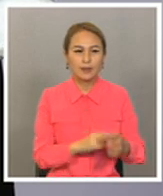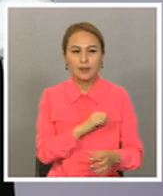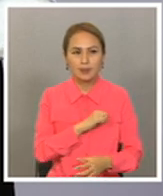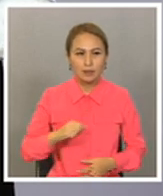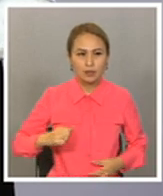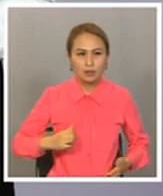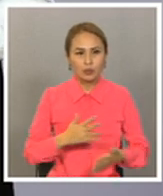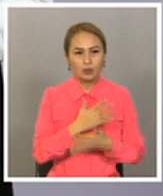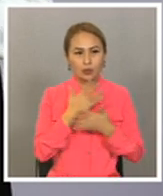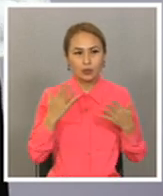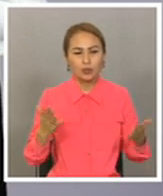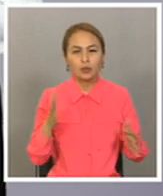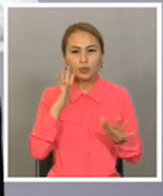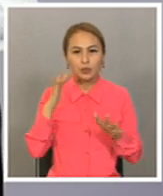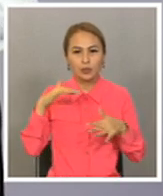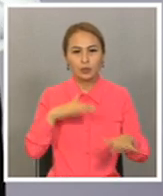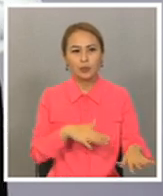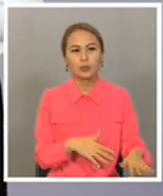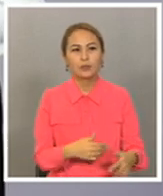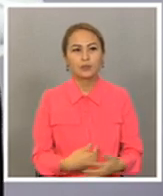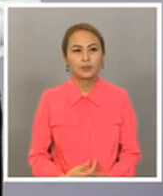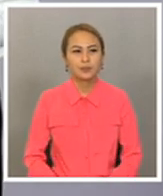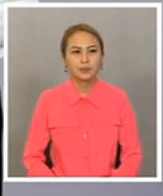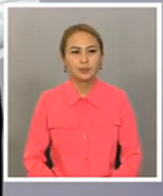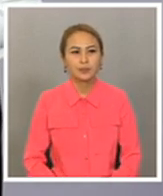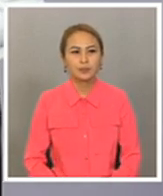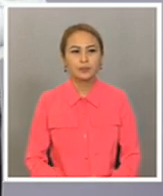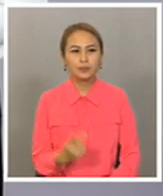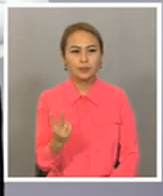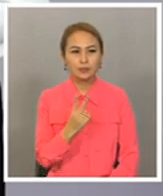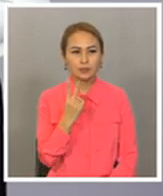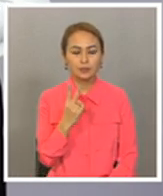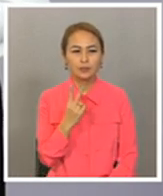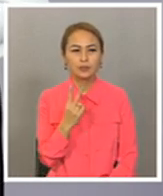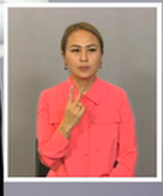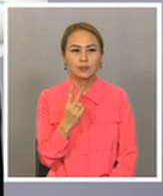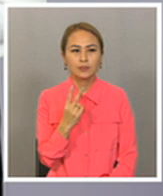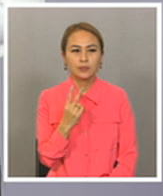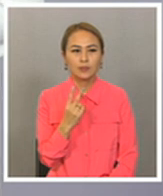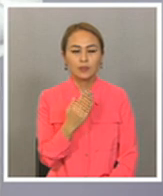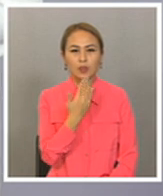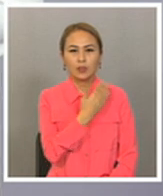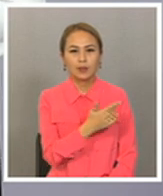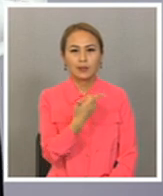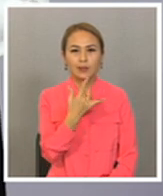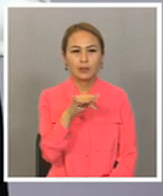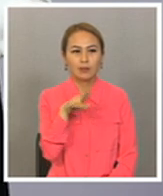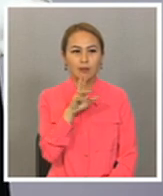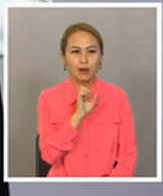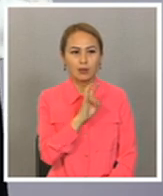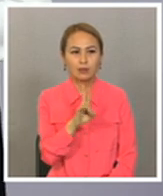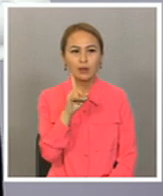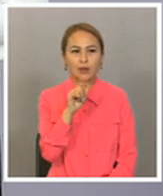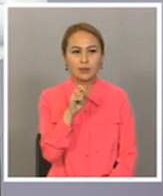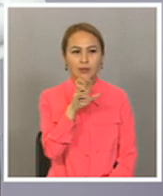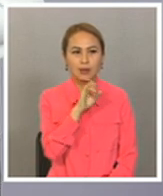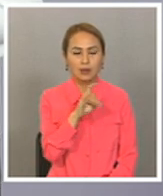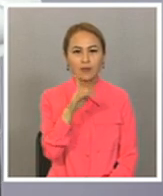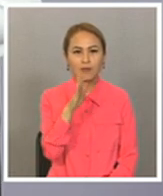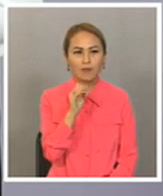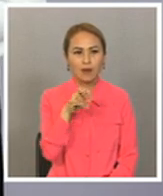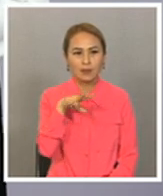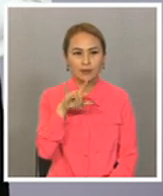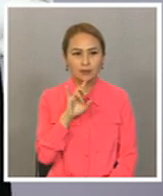үлкен тұйық көл. Екінші, оның Гиркан, Хазар, Хвалын